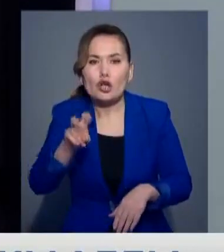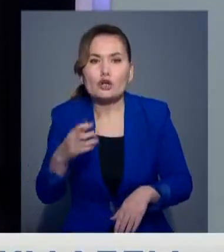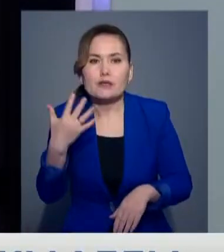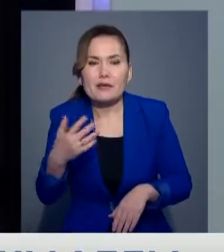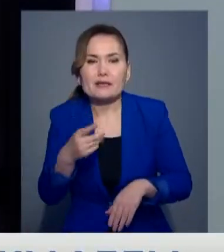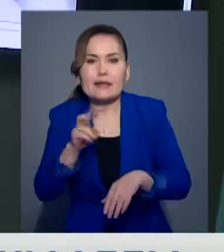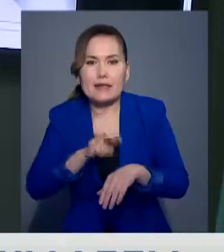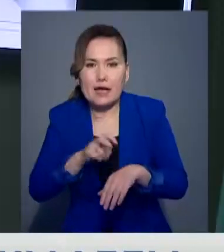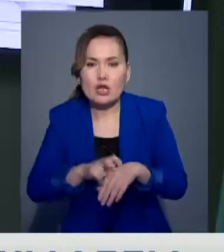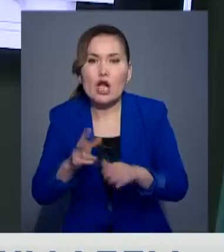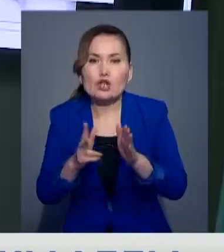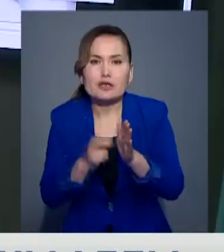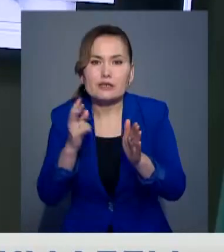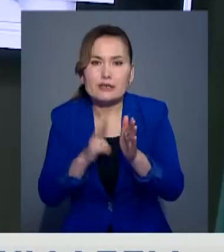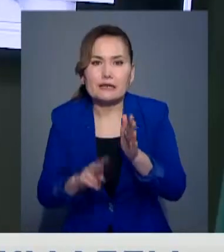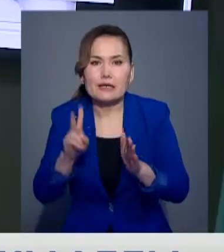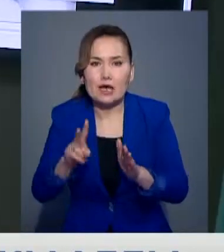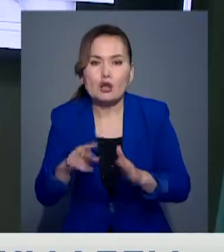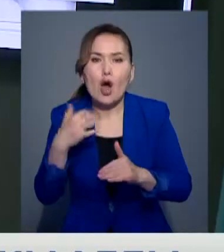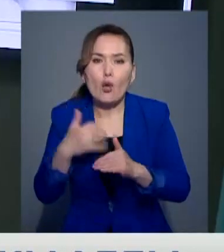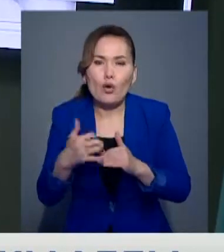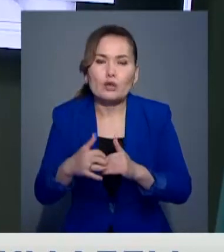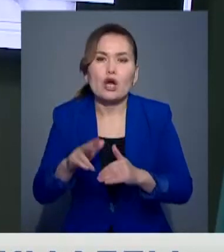205 дәрігер, 882 орта және